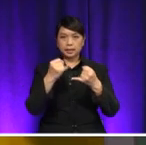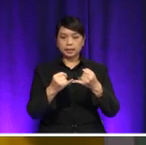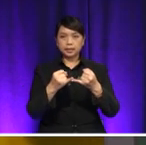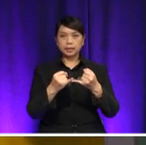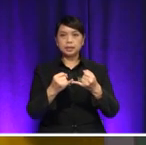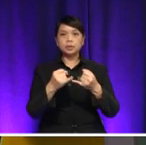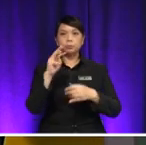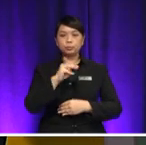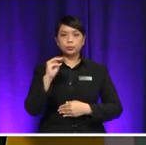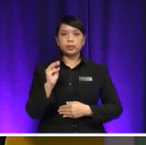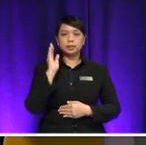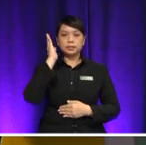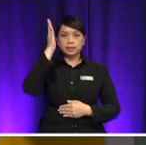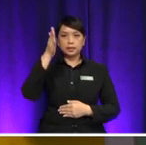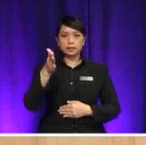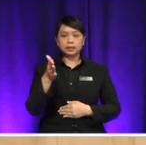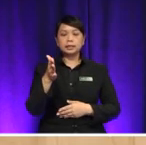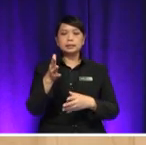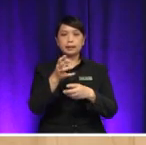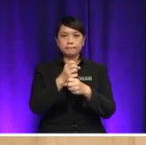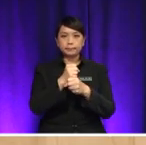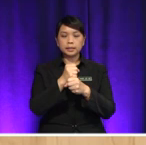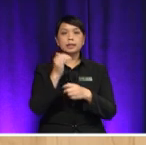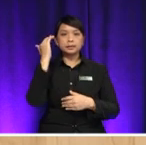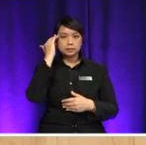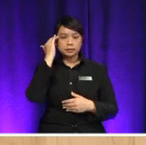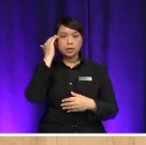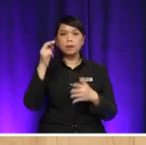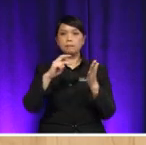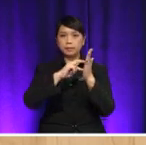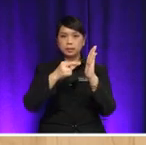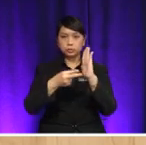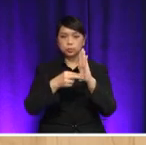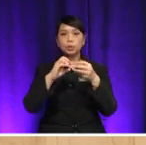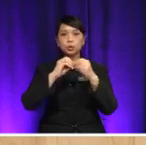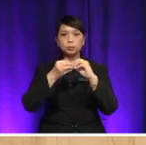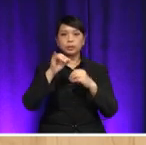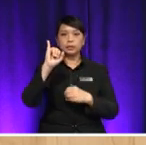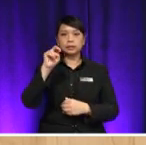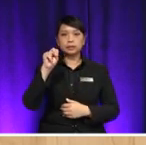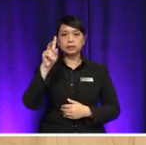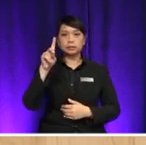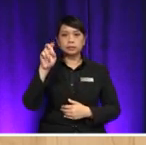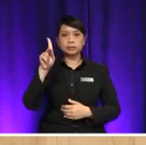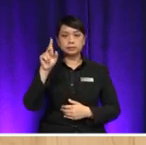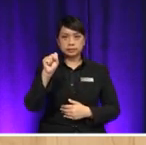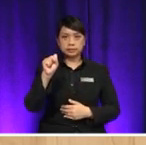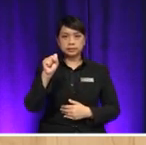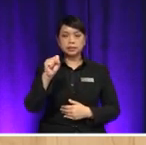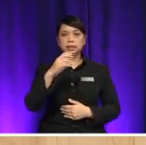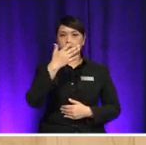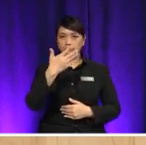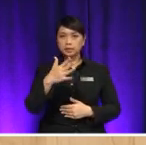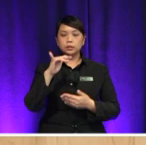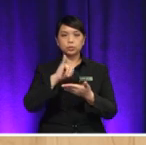akhir siaran murid dapat mentarif dan mentafsir numbuh indeks oke itu yang kedua murid dapat